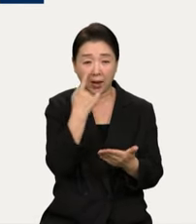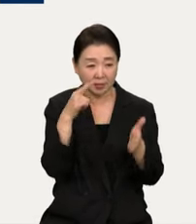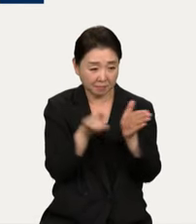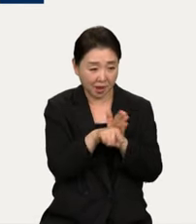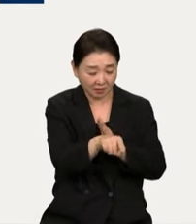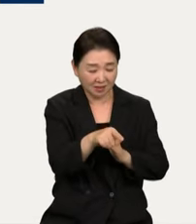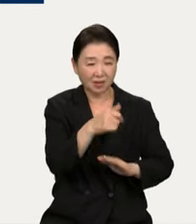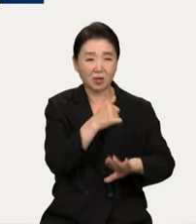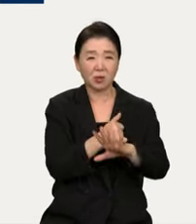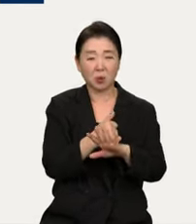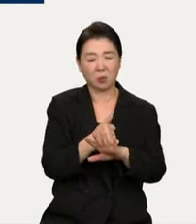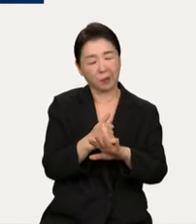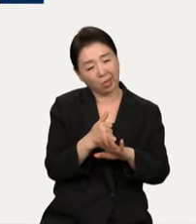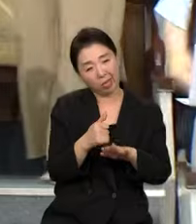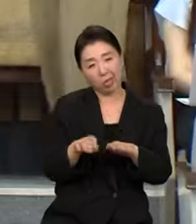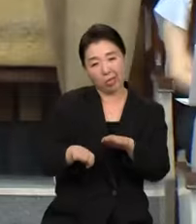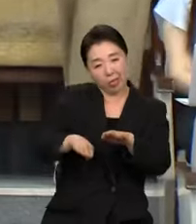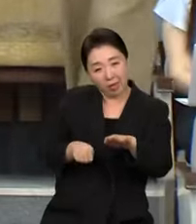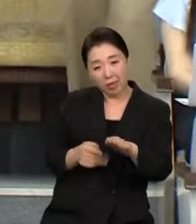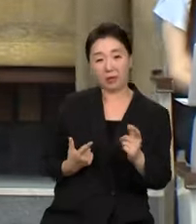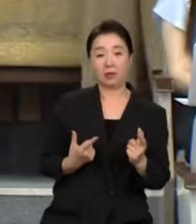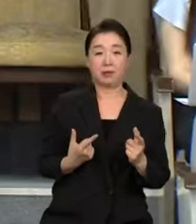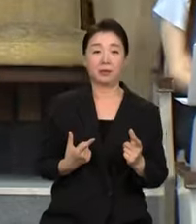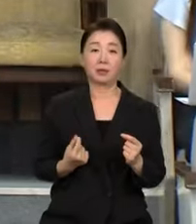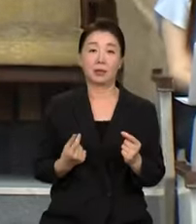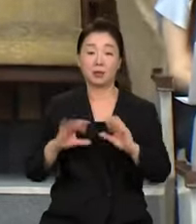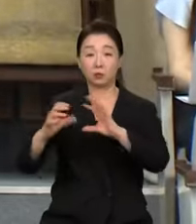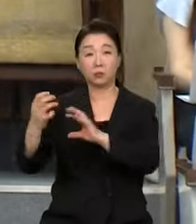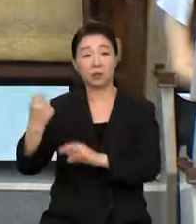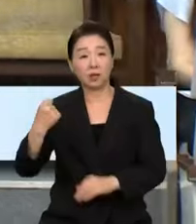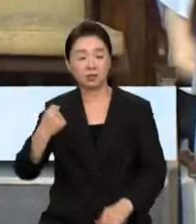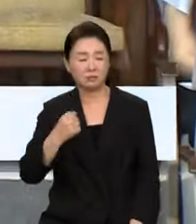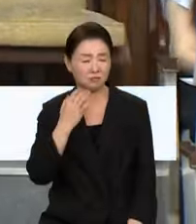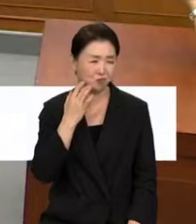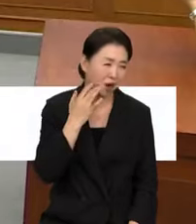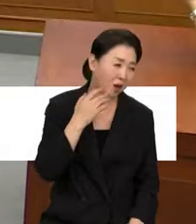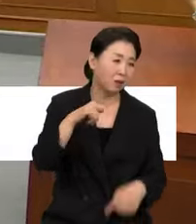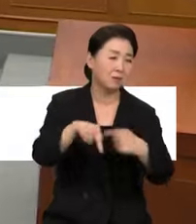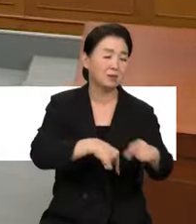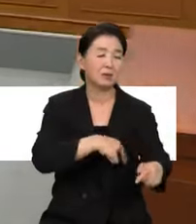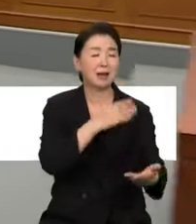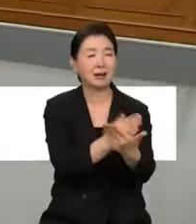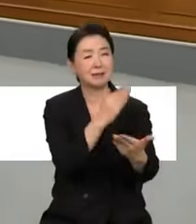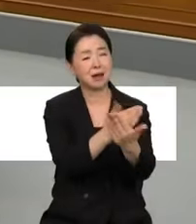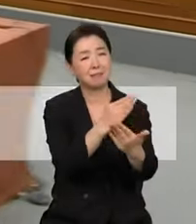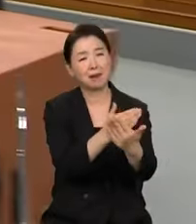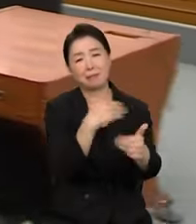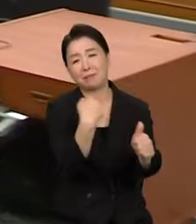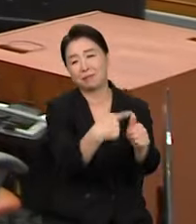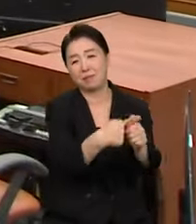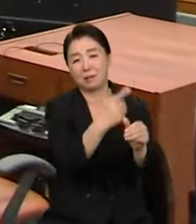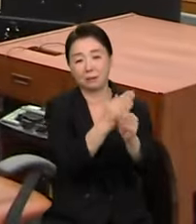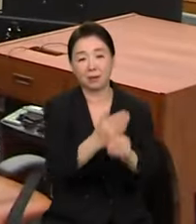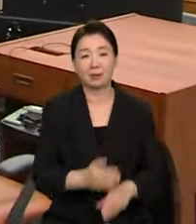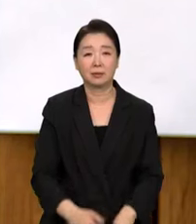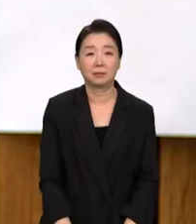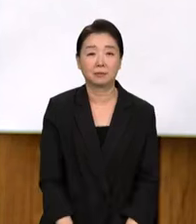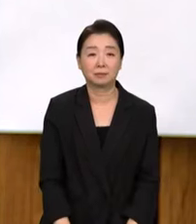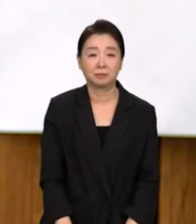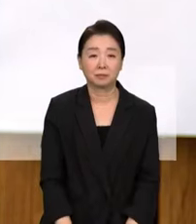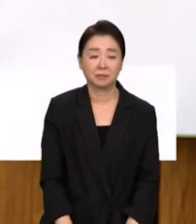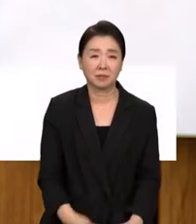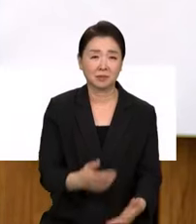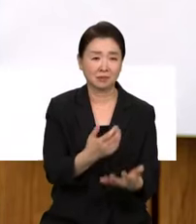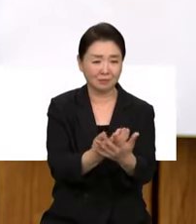확신이라는듯한 발언이 나온 겁니다 국민의 힘은 괴담 정치를 중단하라고 목소리를 높였습니다 근거도